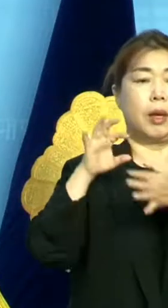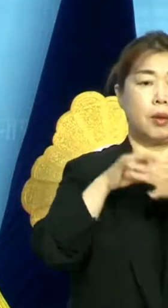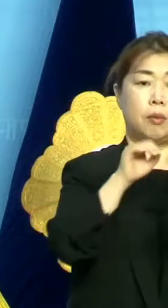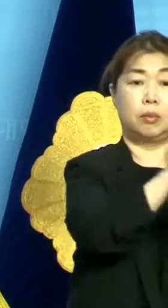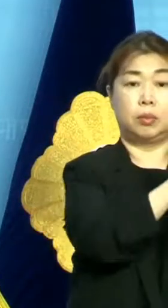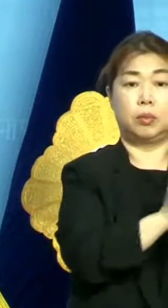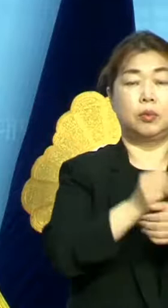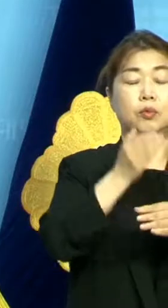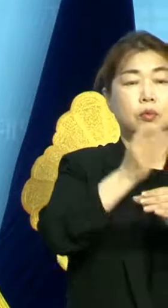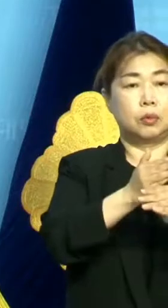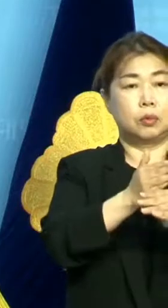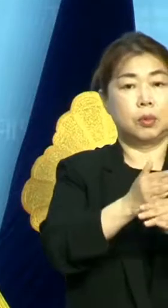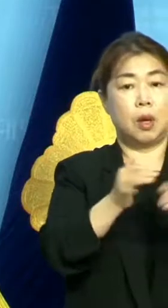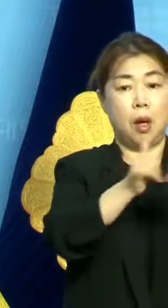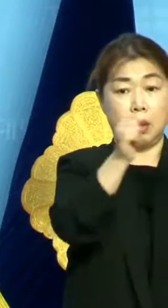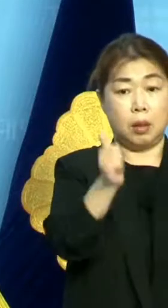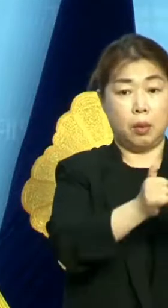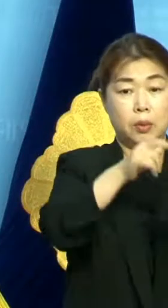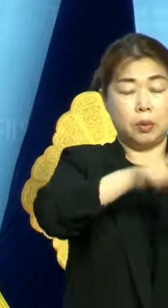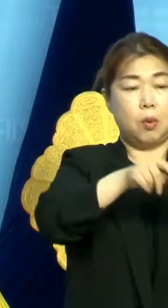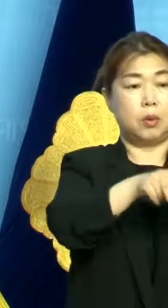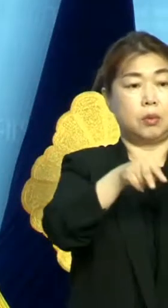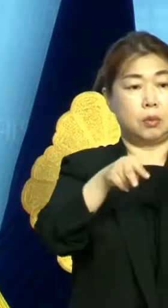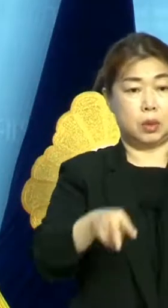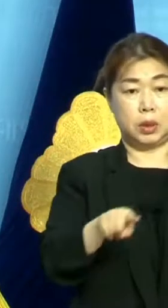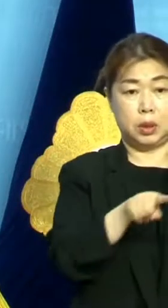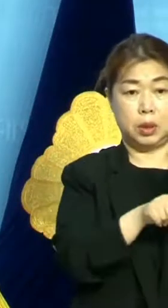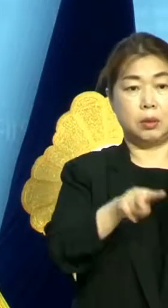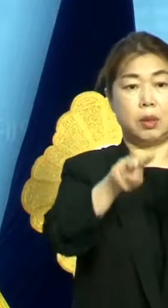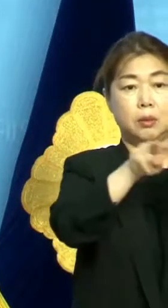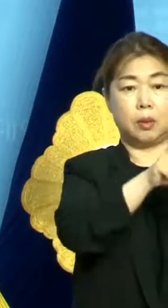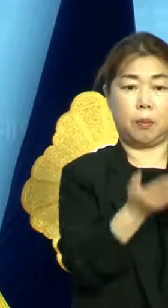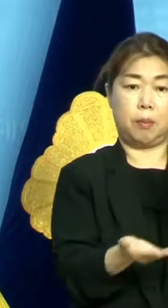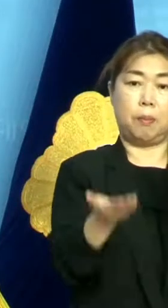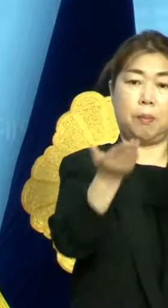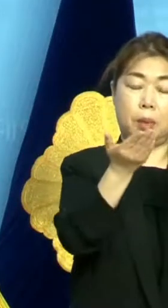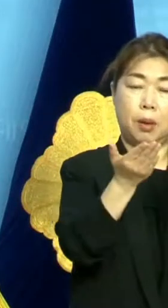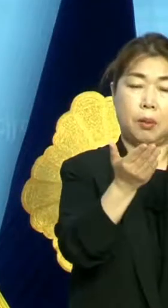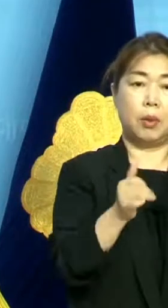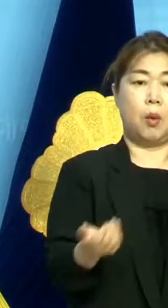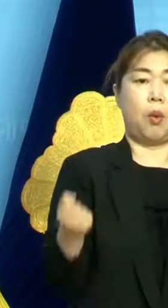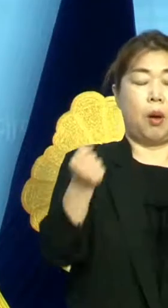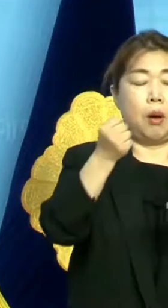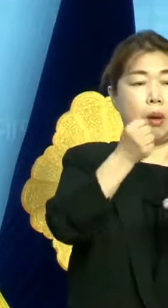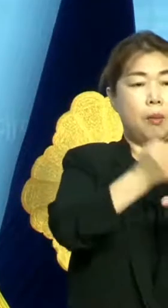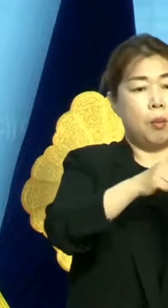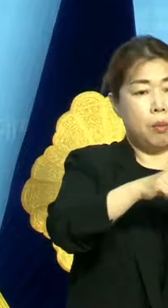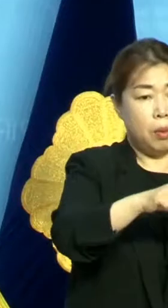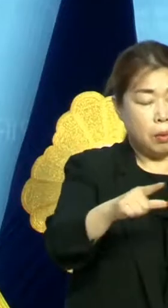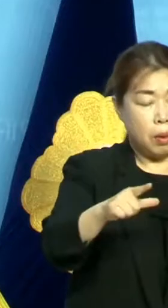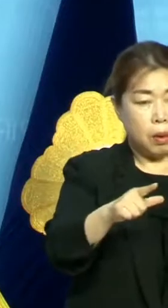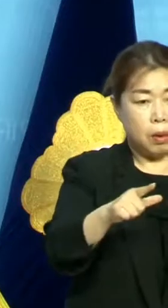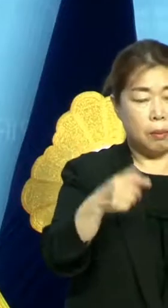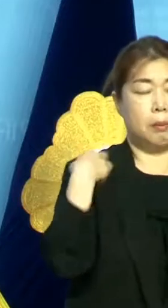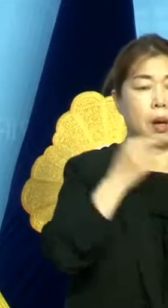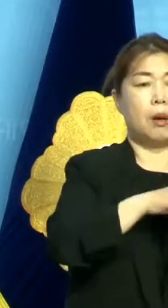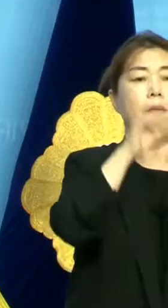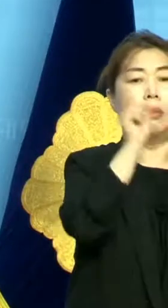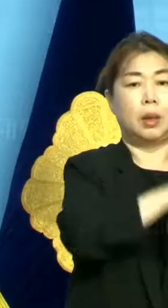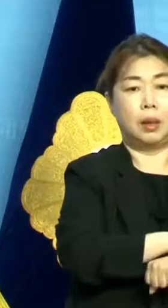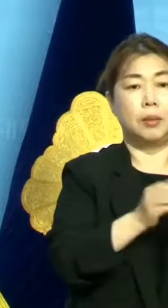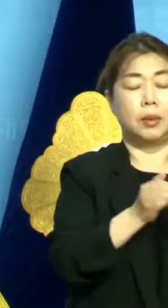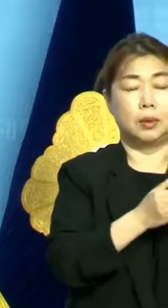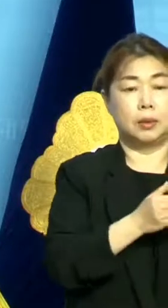있습니다 사회적 꺼린 우기가 2단계 로 격상 되며 조금씩 회복 되던 일상이 다시 무너지기 시작했습니다